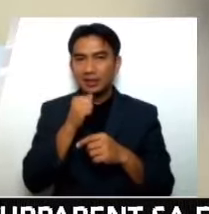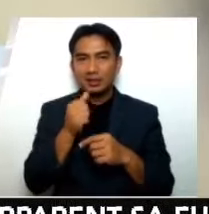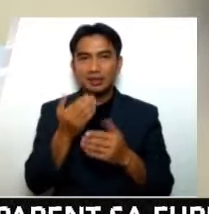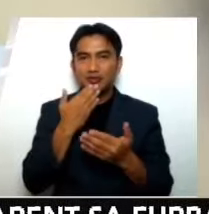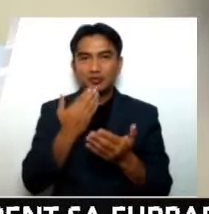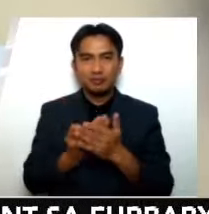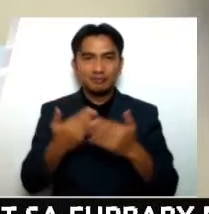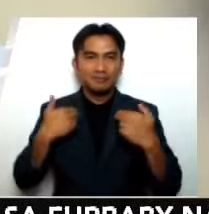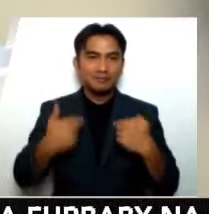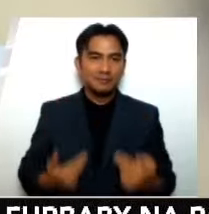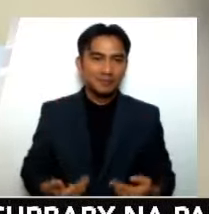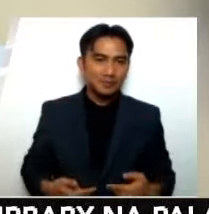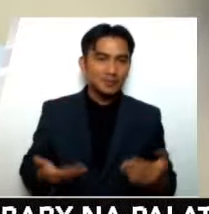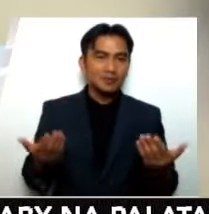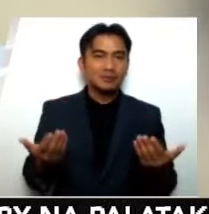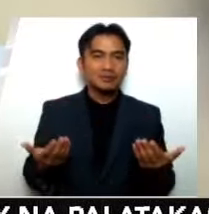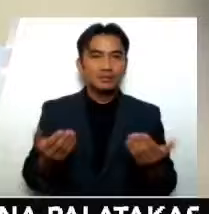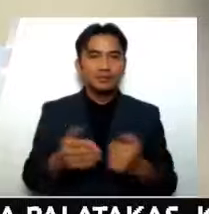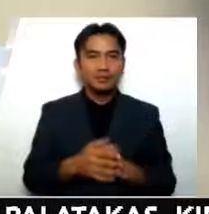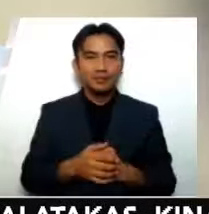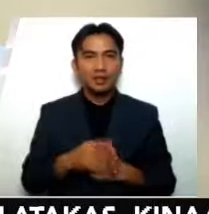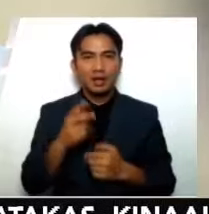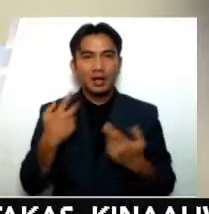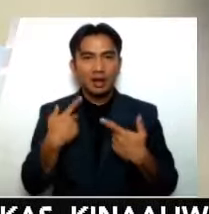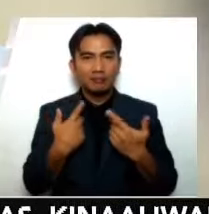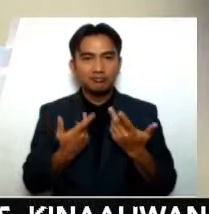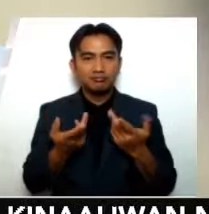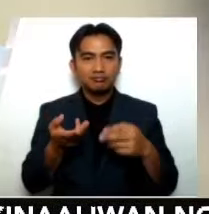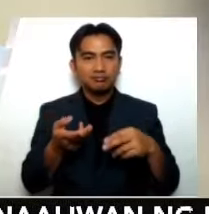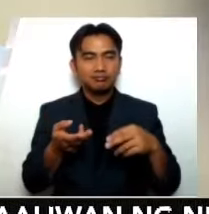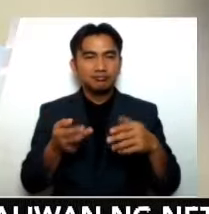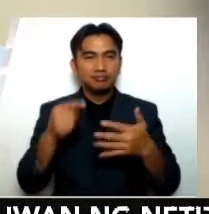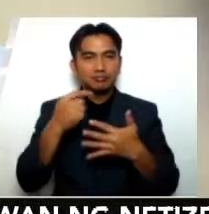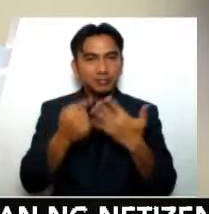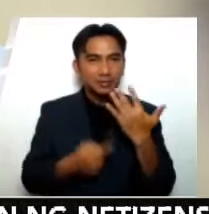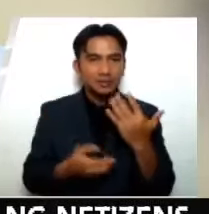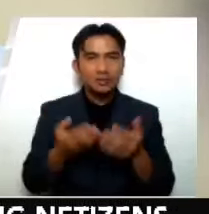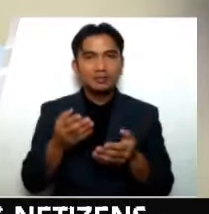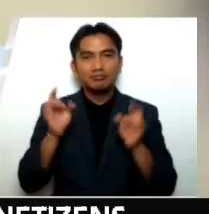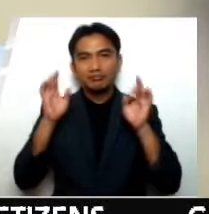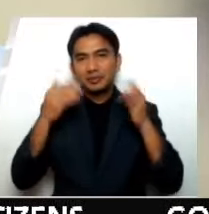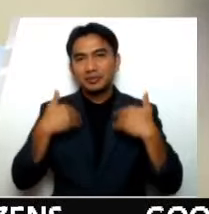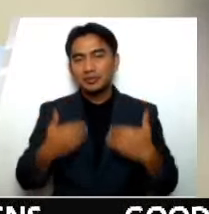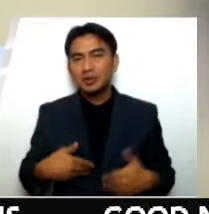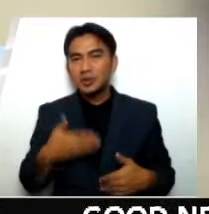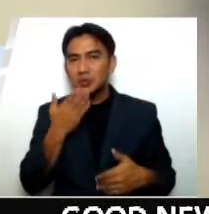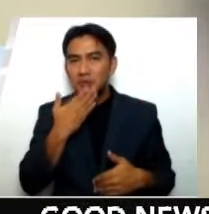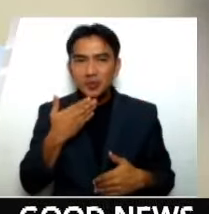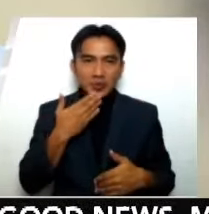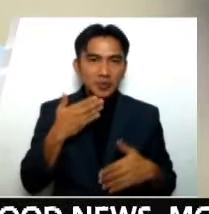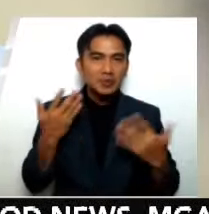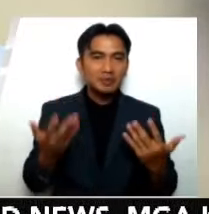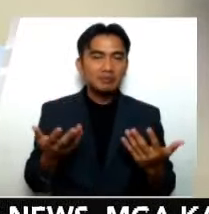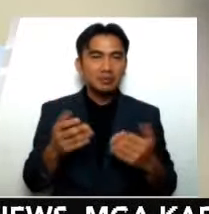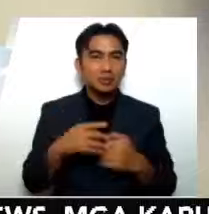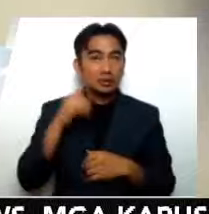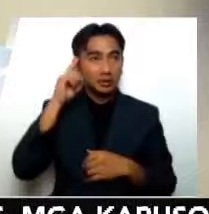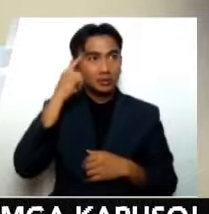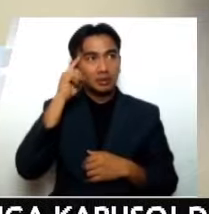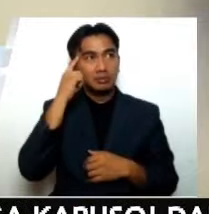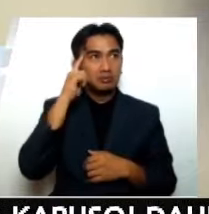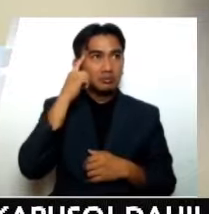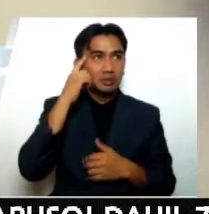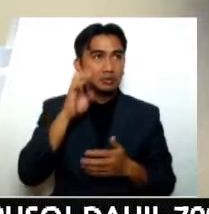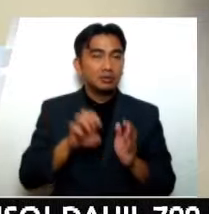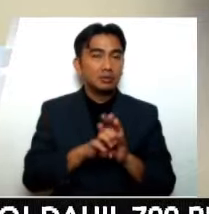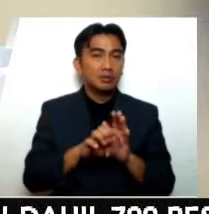And be cakes, no? Or something sugary. Kasi ang feeling natin, pag andun yung mga